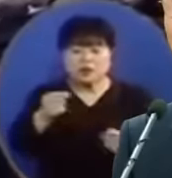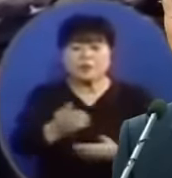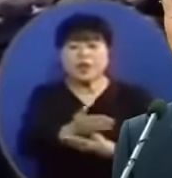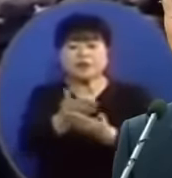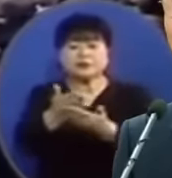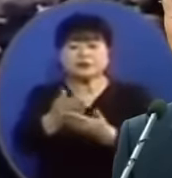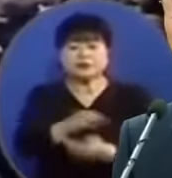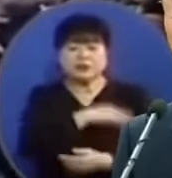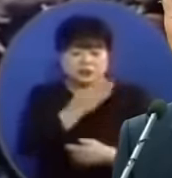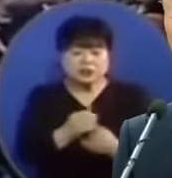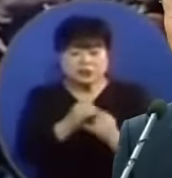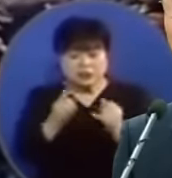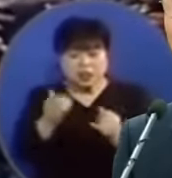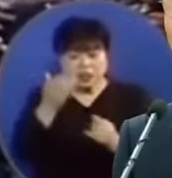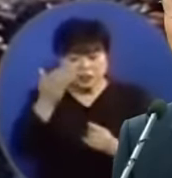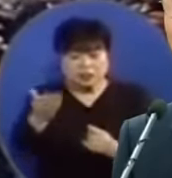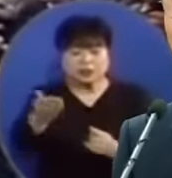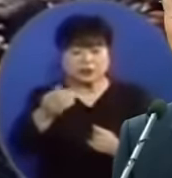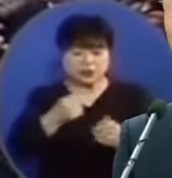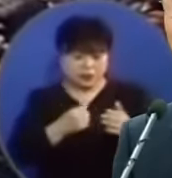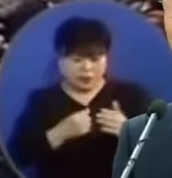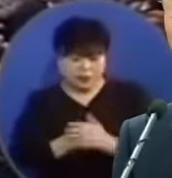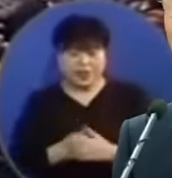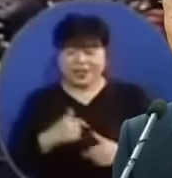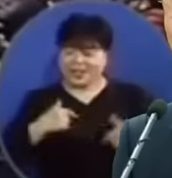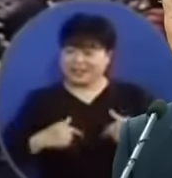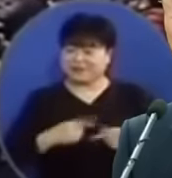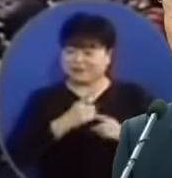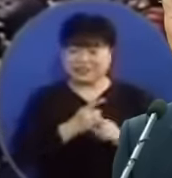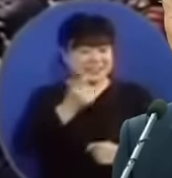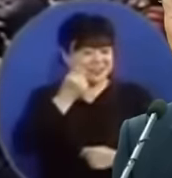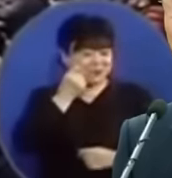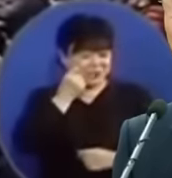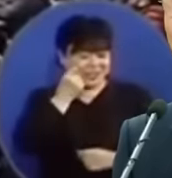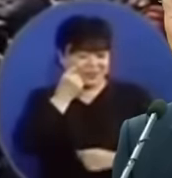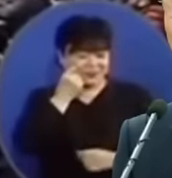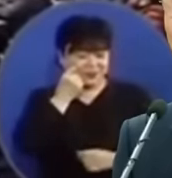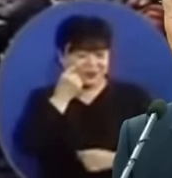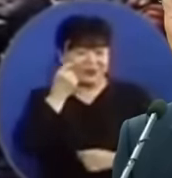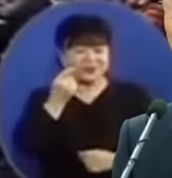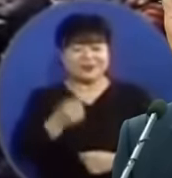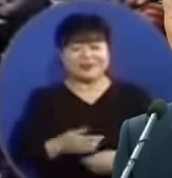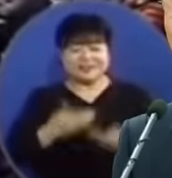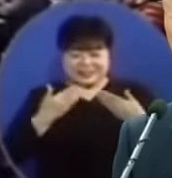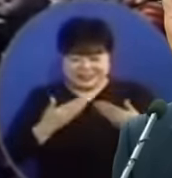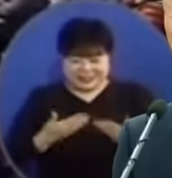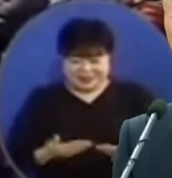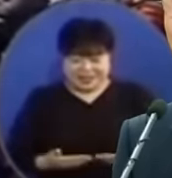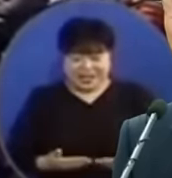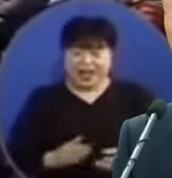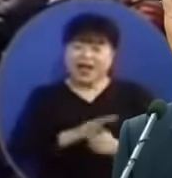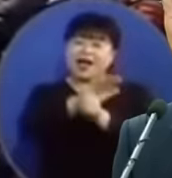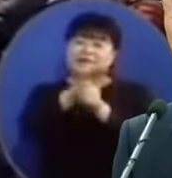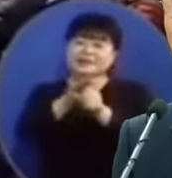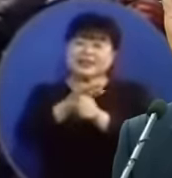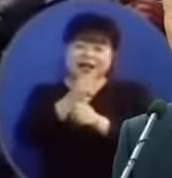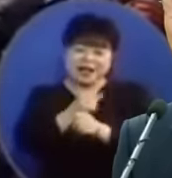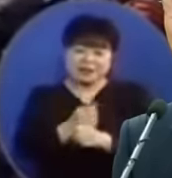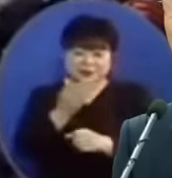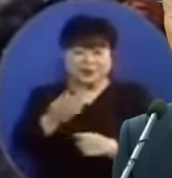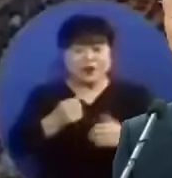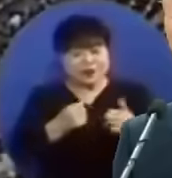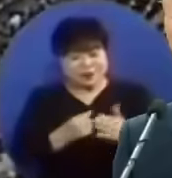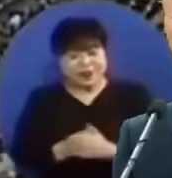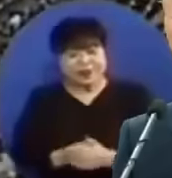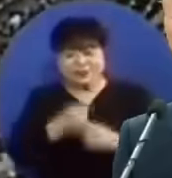구원을 베푸실 전능자이시라. 그가 너로 말미암아 기쁨을 이기지 못하시며 너를 잠잠히 사랑하시며 너로